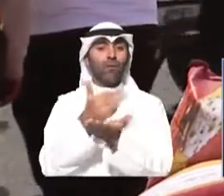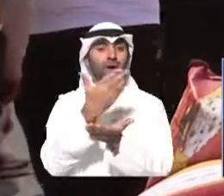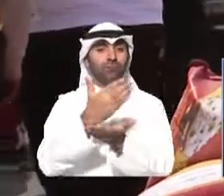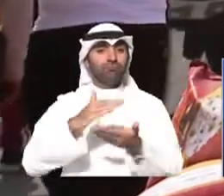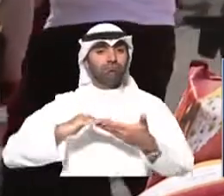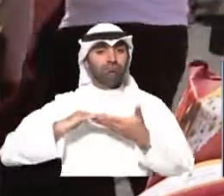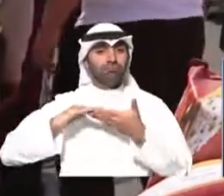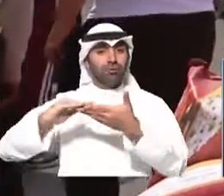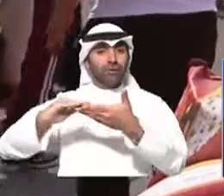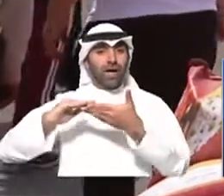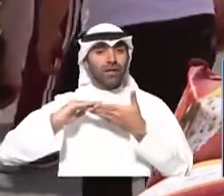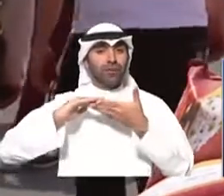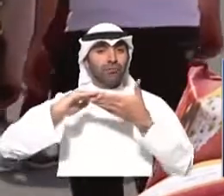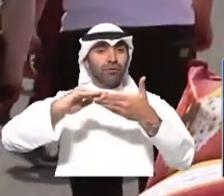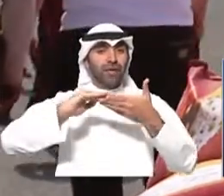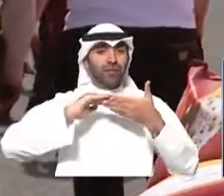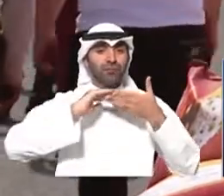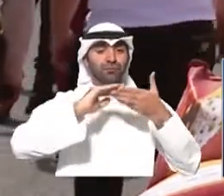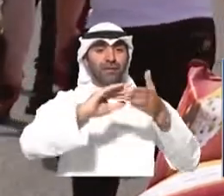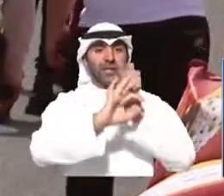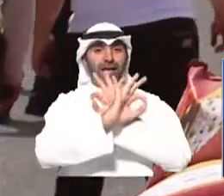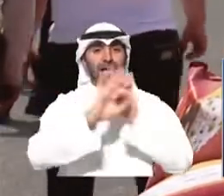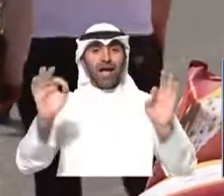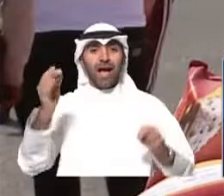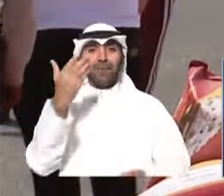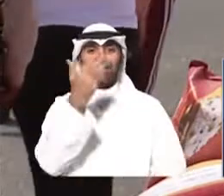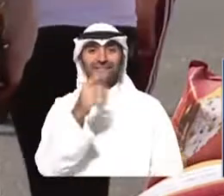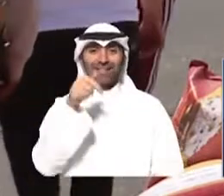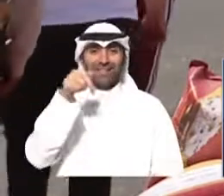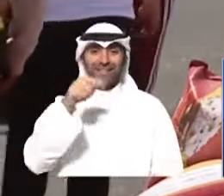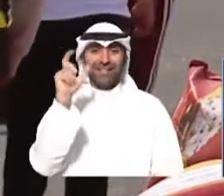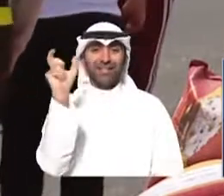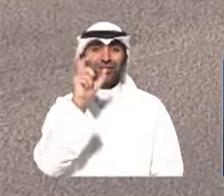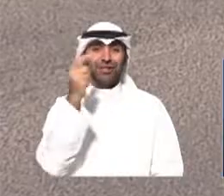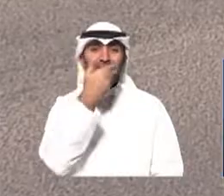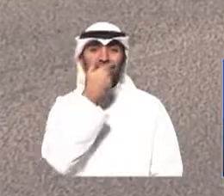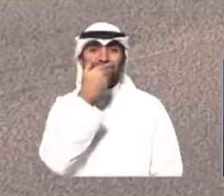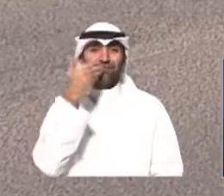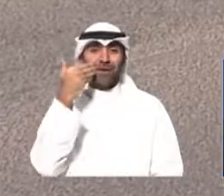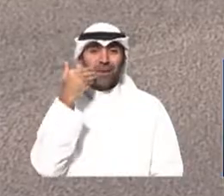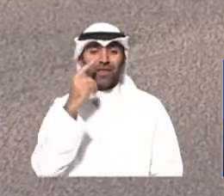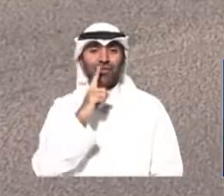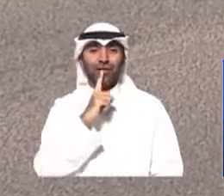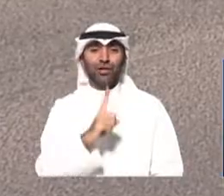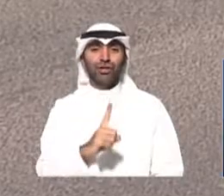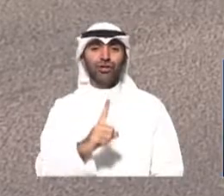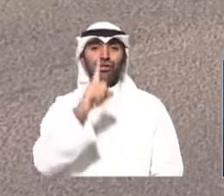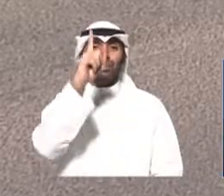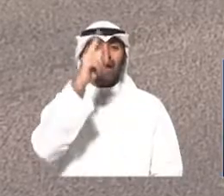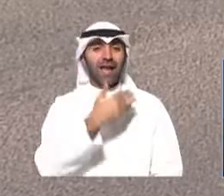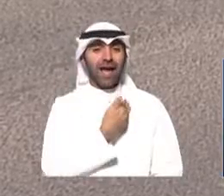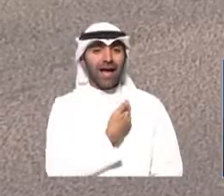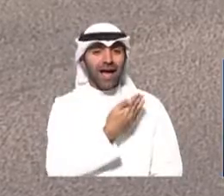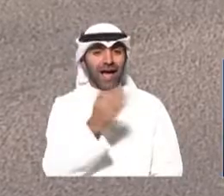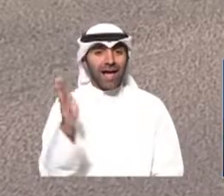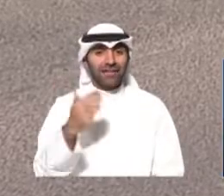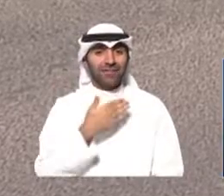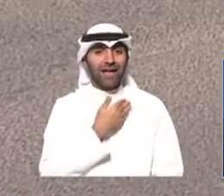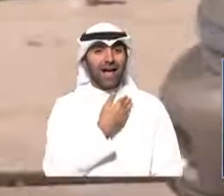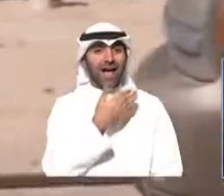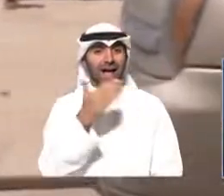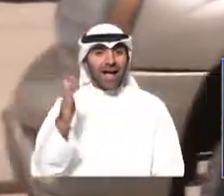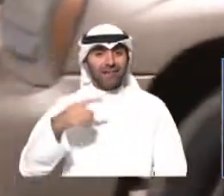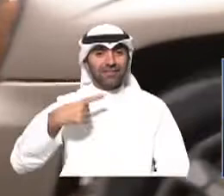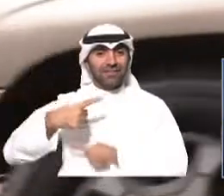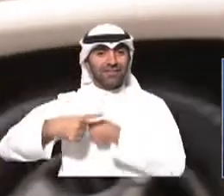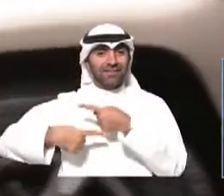للأوقاف، نأدي أمانتهم اللي سلموها لنا ويعني تكثيف العمل الخيري بإذن الله. هذه المشاهد ليست إلا صورة